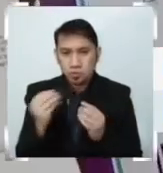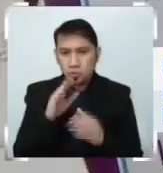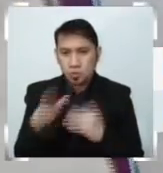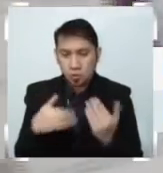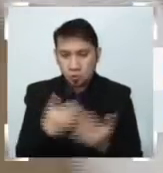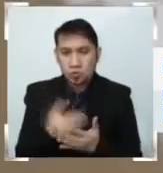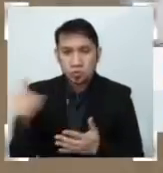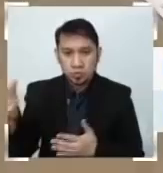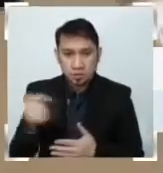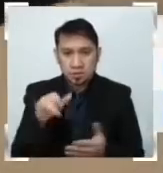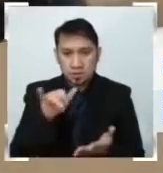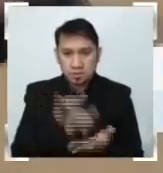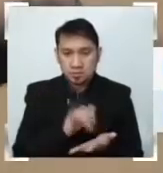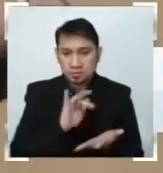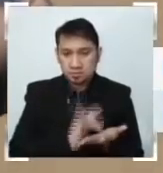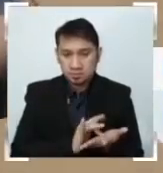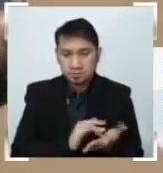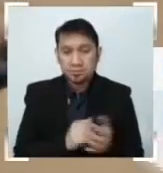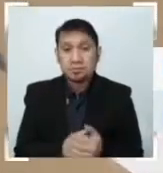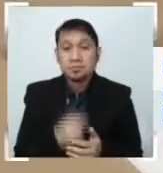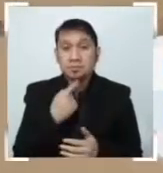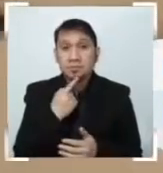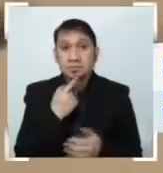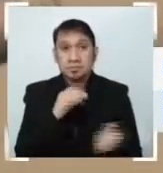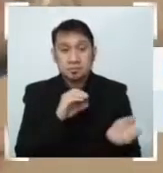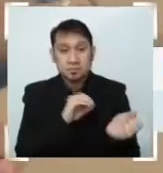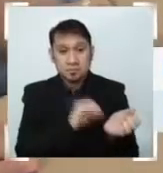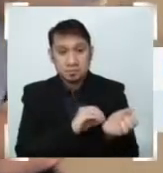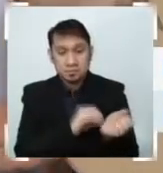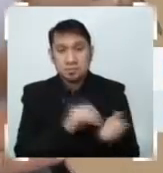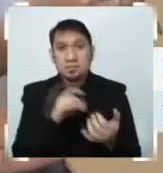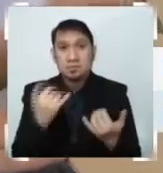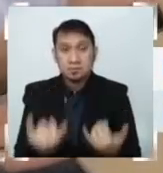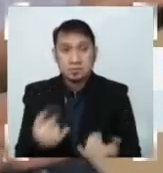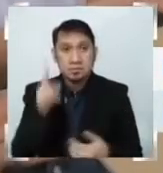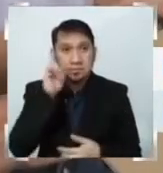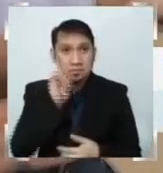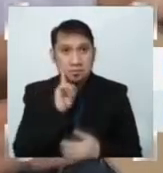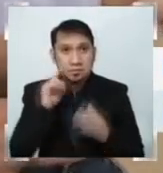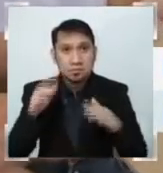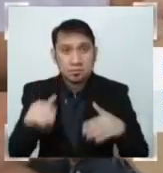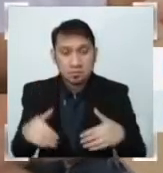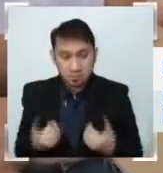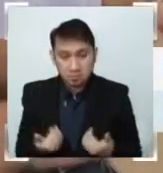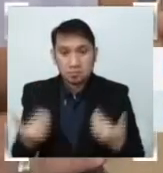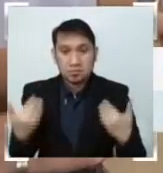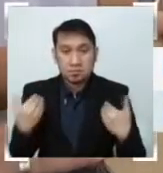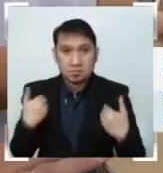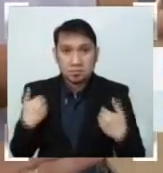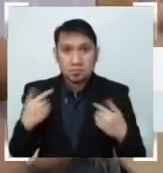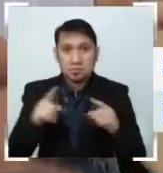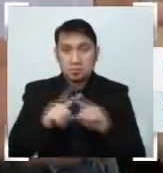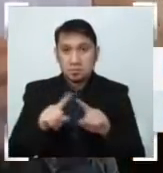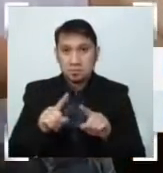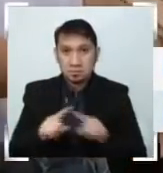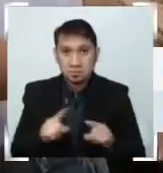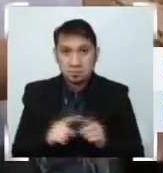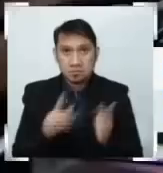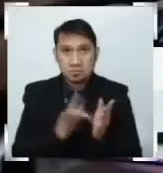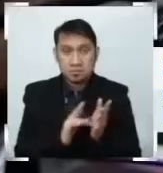Filipinos. Sabi naman ni Ong, pinaplansya na rin nila kung paano makakakuha ng supply ng iba pang pinag-aaralang gamot sa